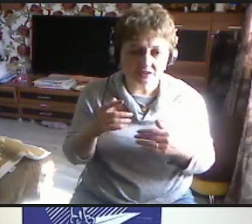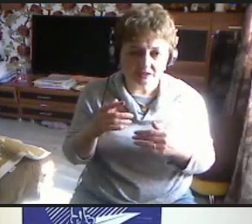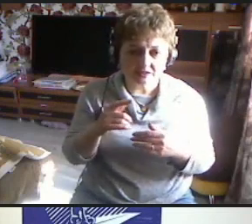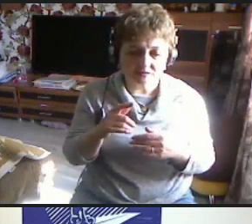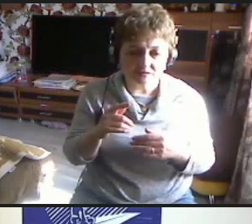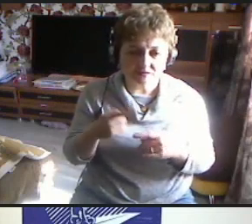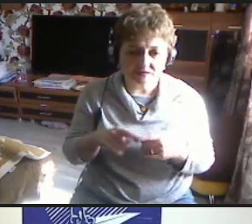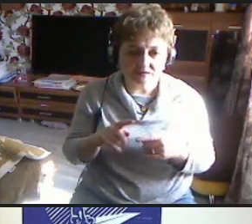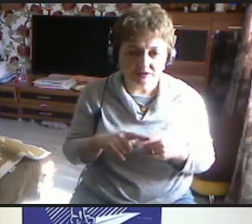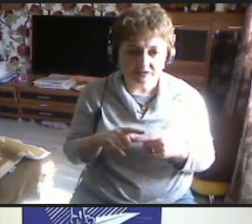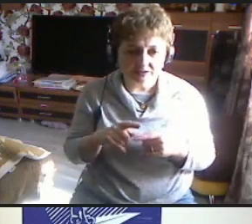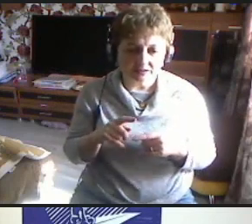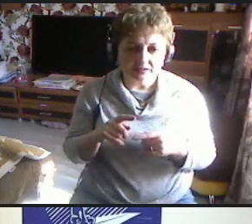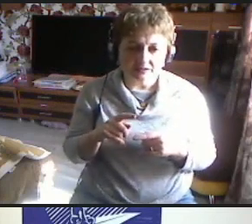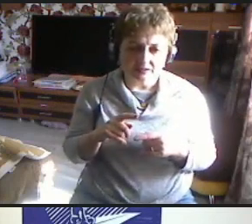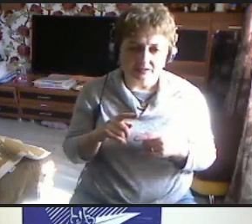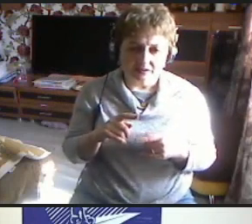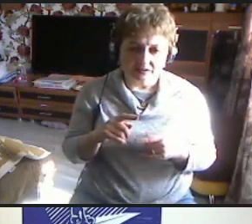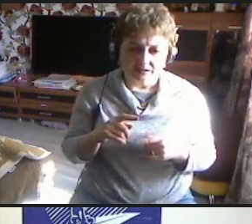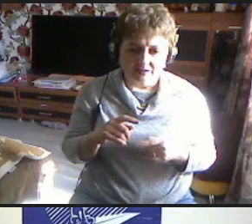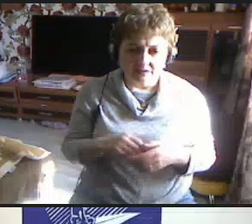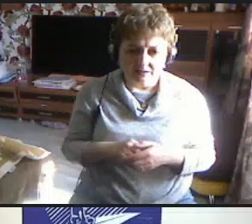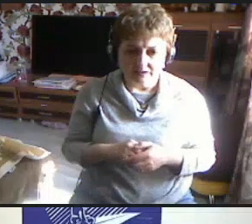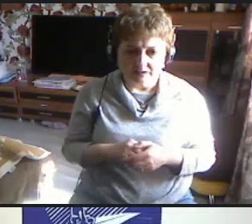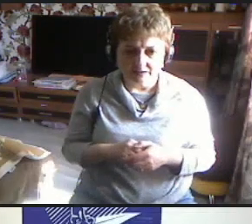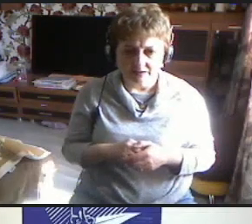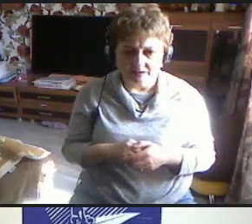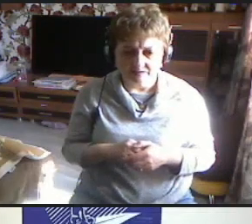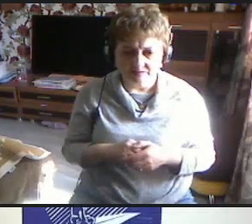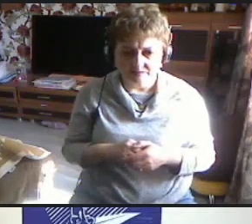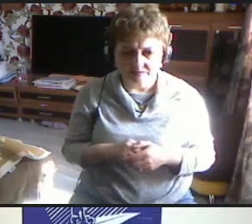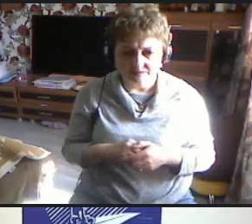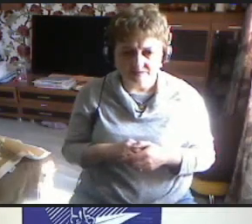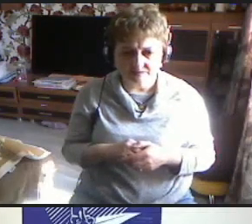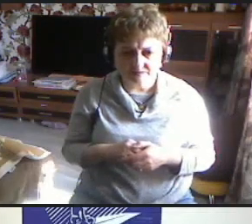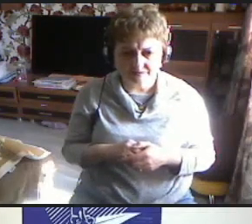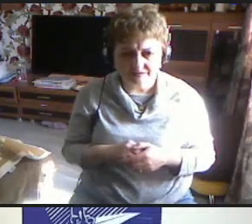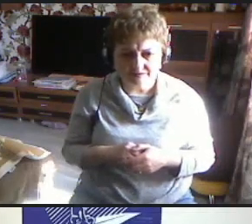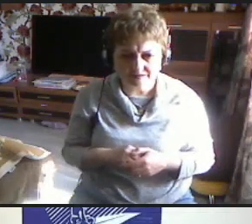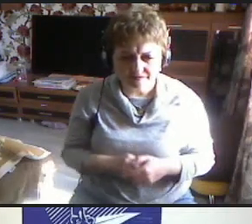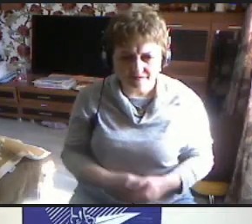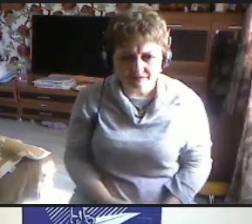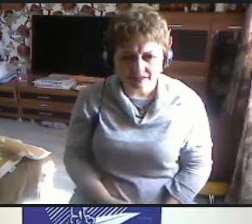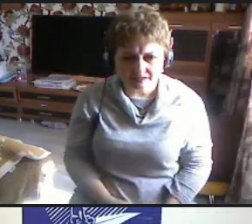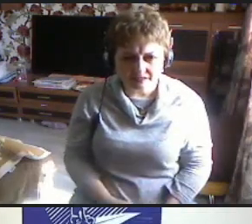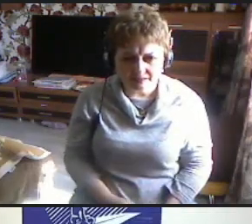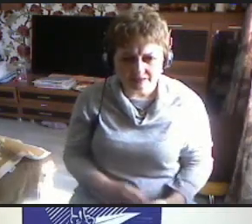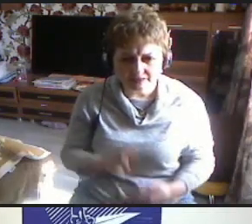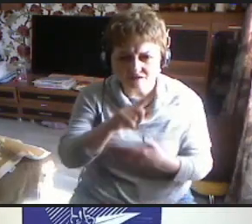Так, это у нас тут. Дальше мы ближе к концу. Выступили. Начинаем писать вопросы. Потом или